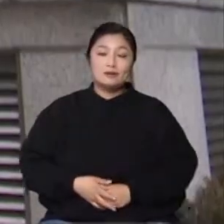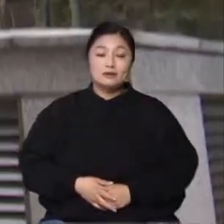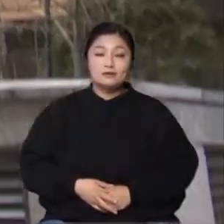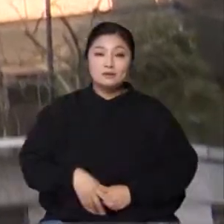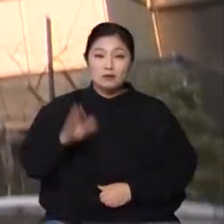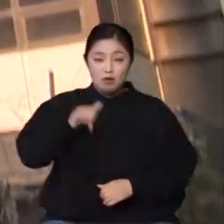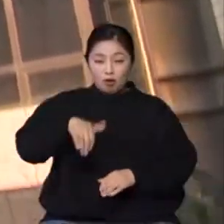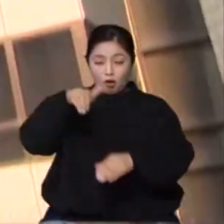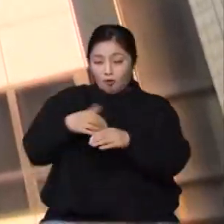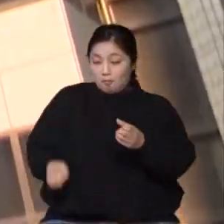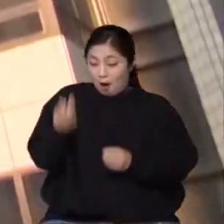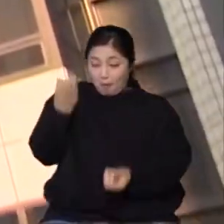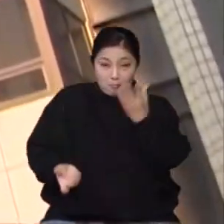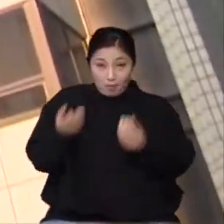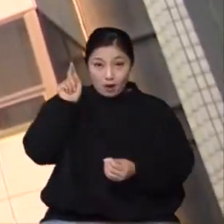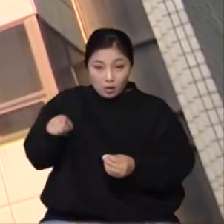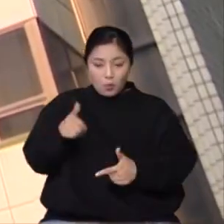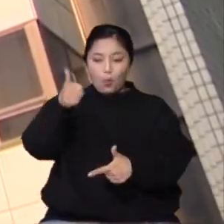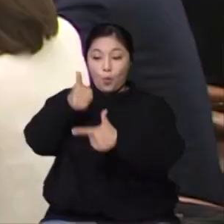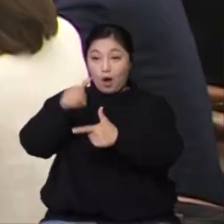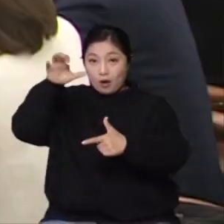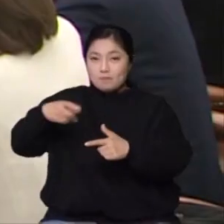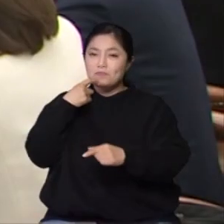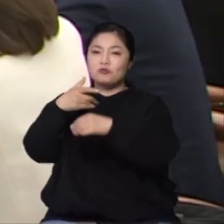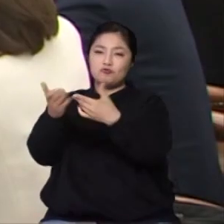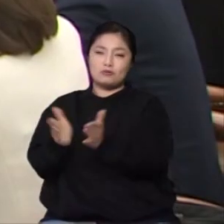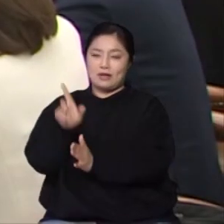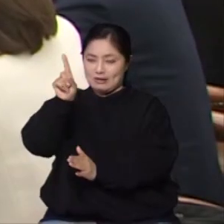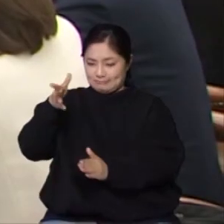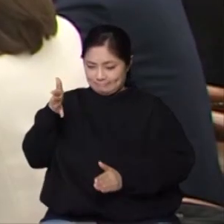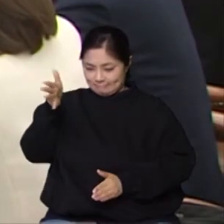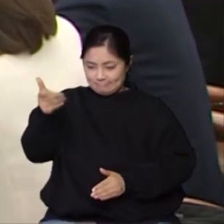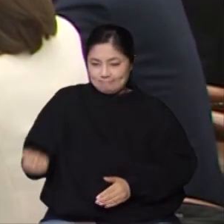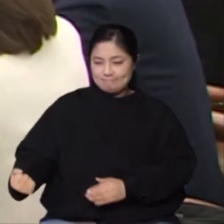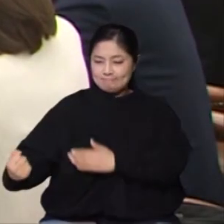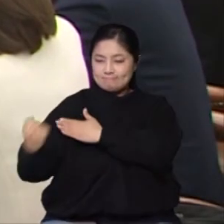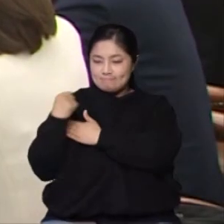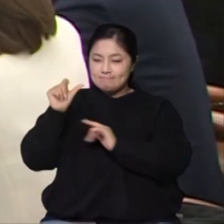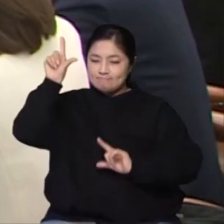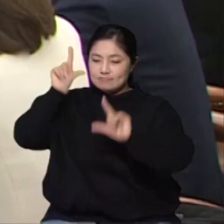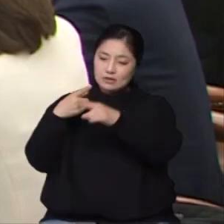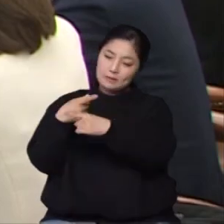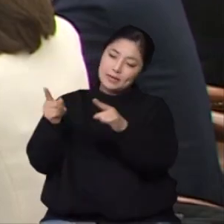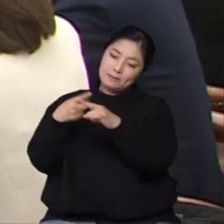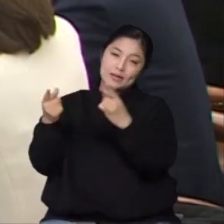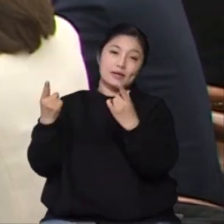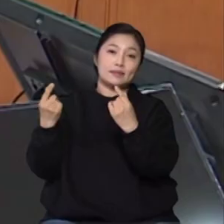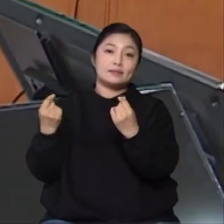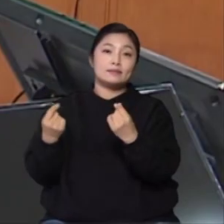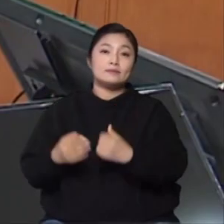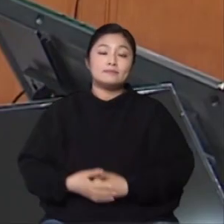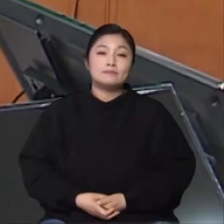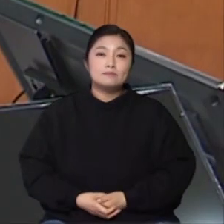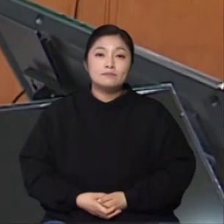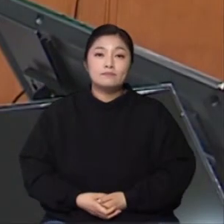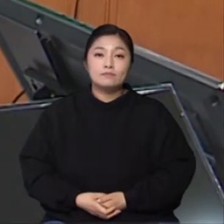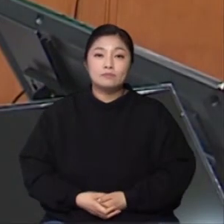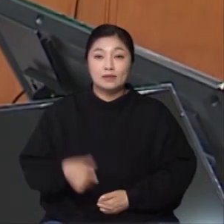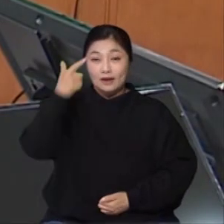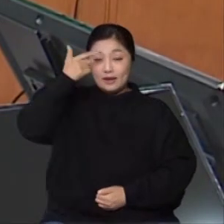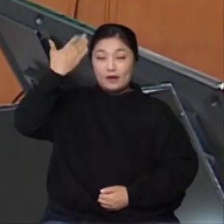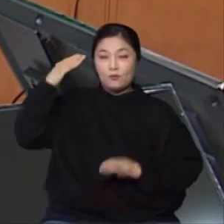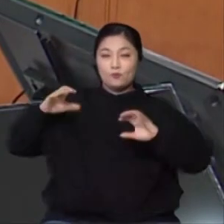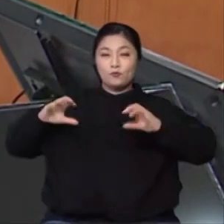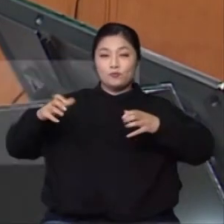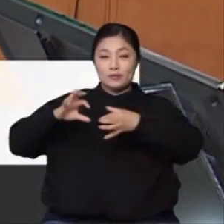이번 무더기 무투표 당선 은 호남에서 에 민주당 일당 독점 이 강해진 결과라는 분석이 나옵니다 과거